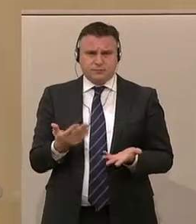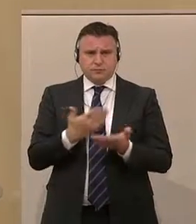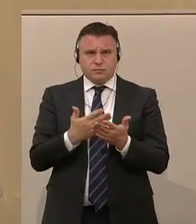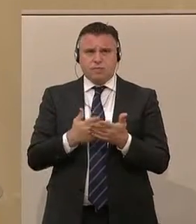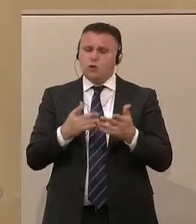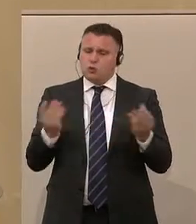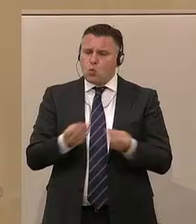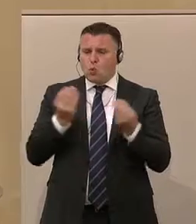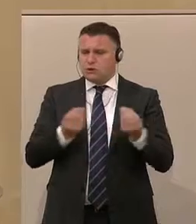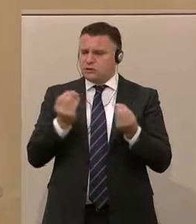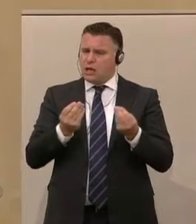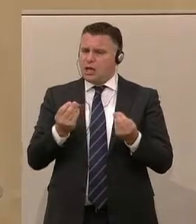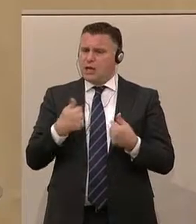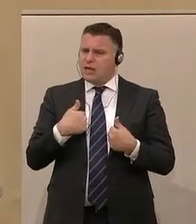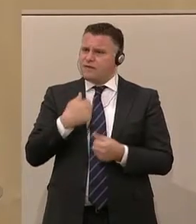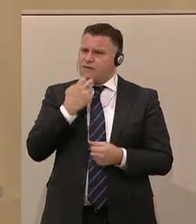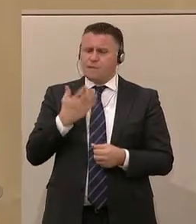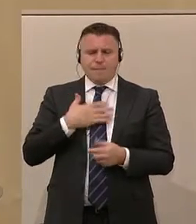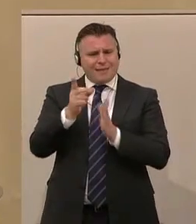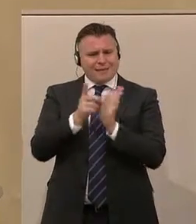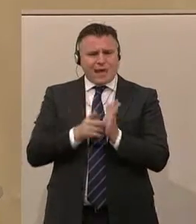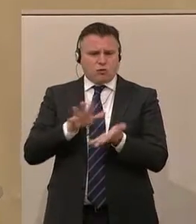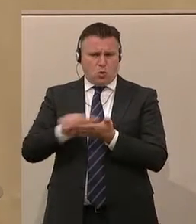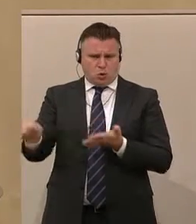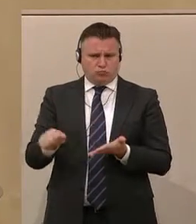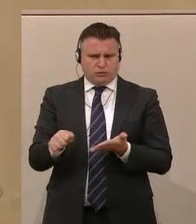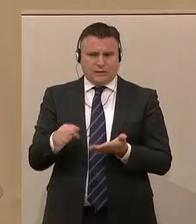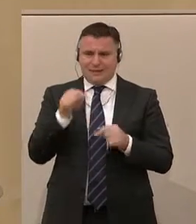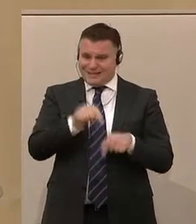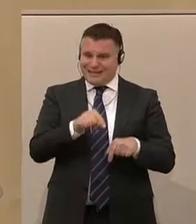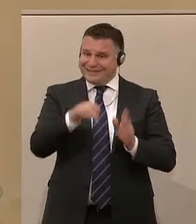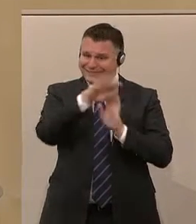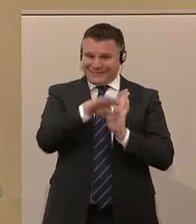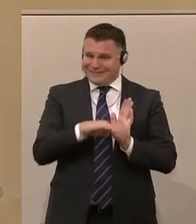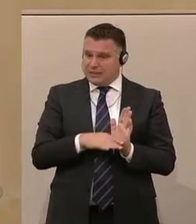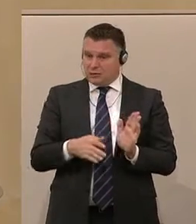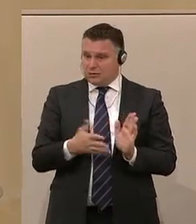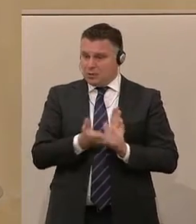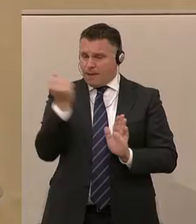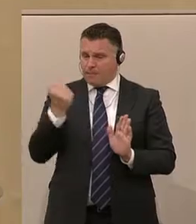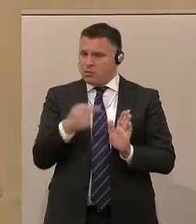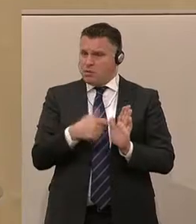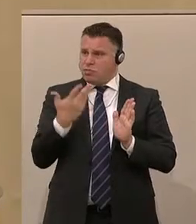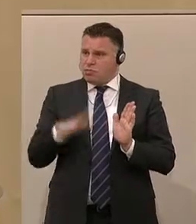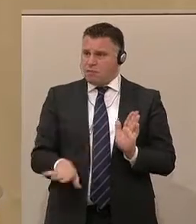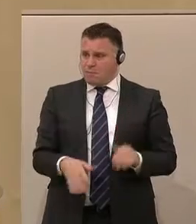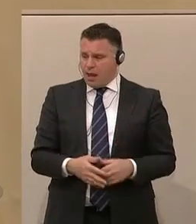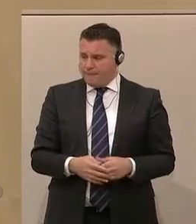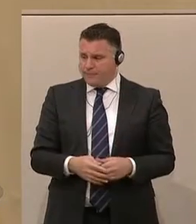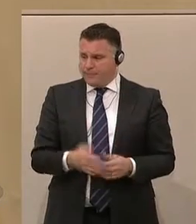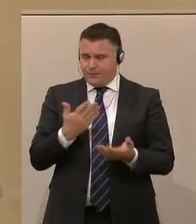aus einem ganz speziellen Grund heraus diese Daten löschen möchte. Dieses Gesetz sieht so etwas aber nicht mehr vor. Weil wenn